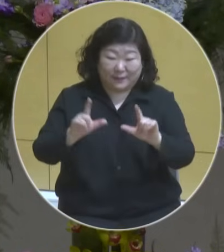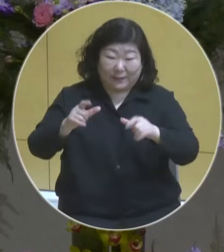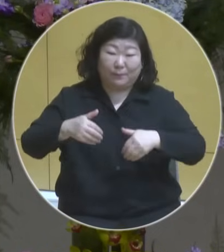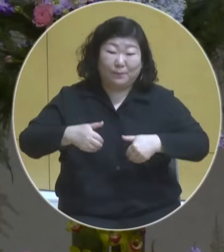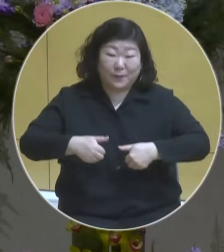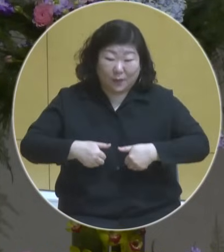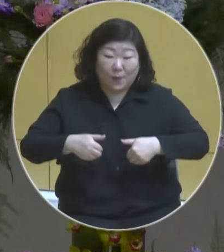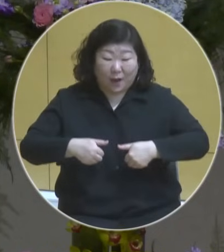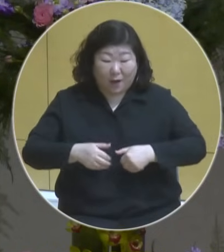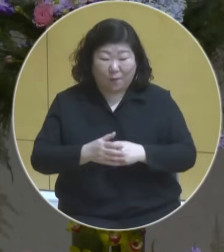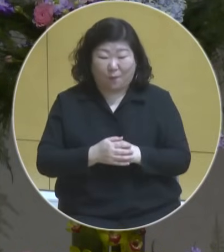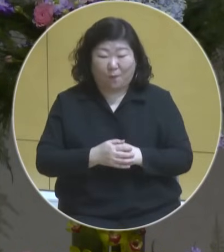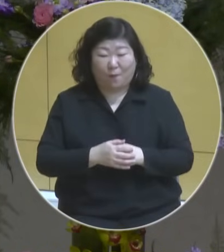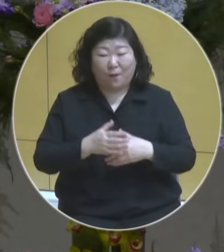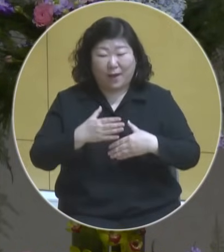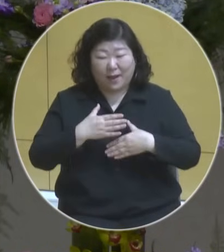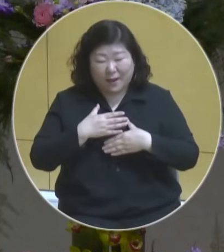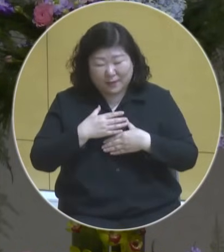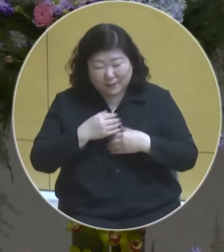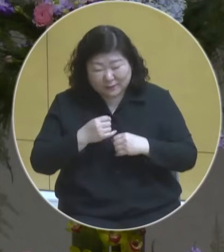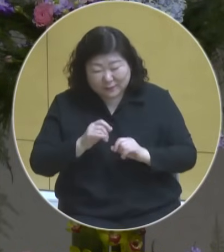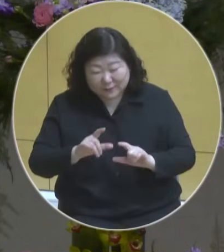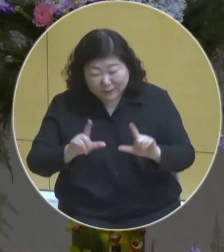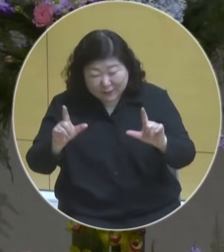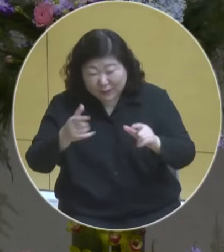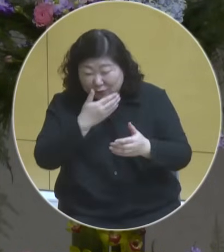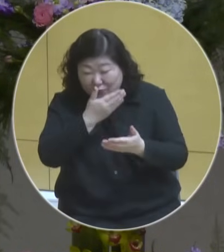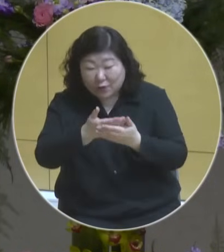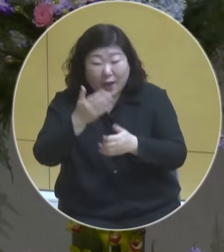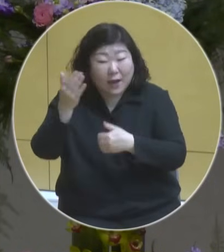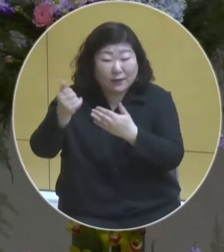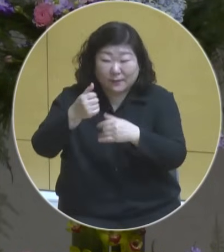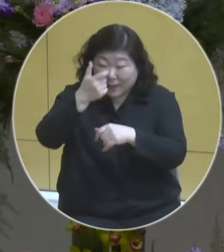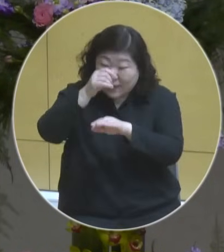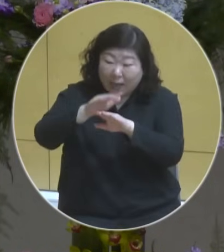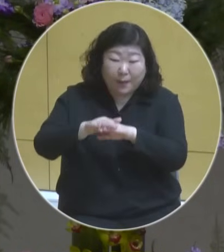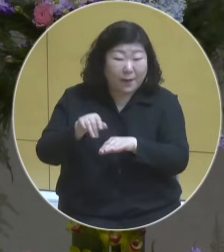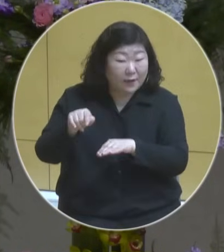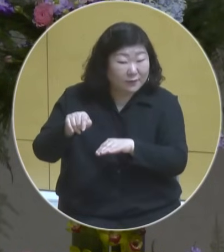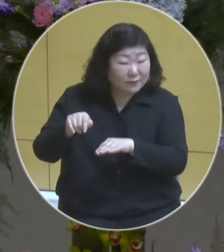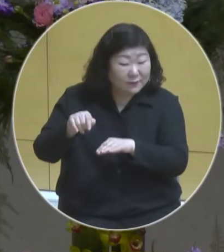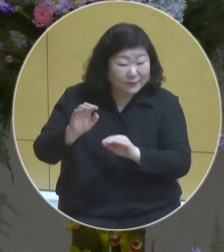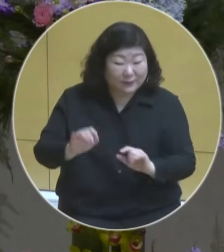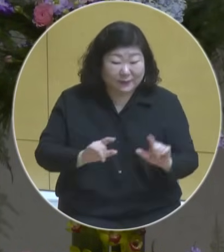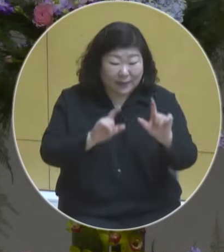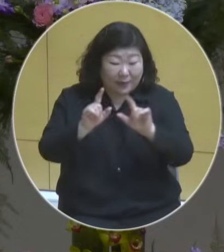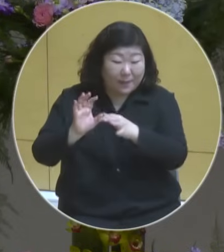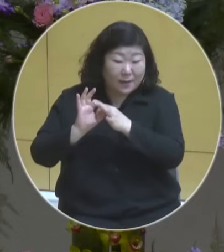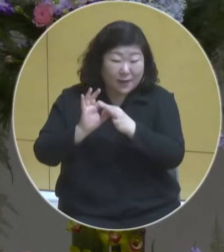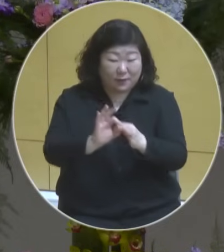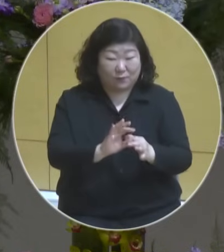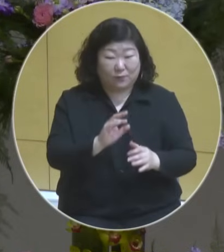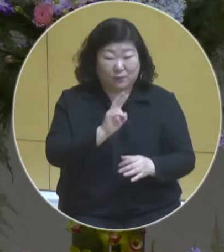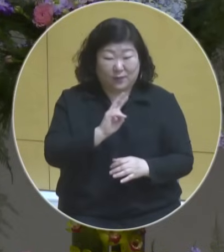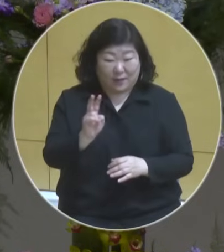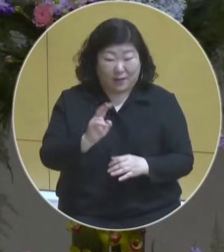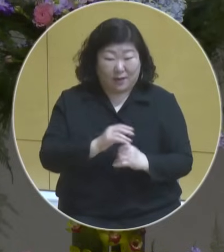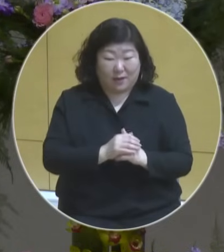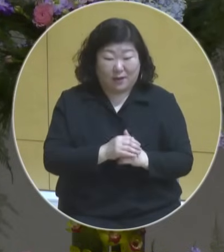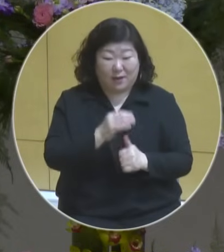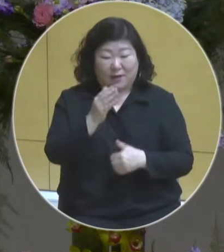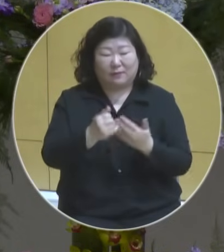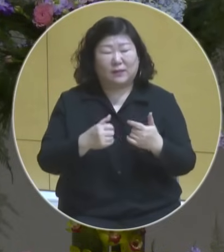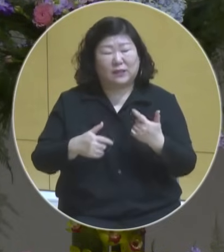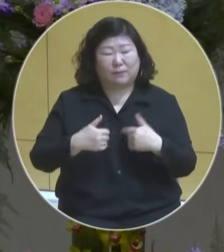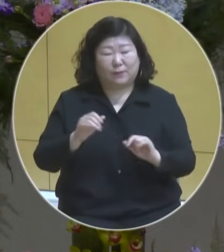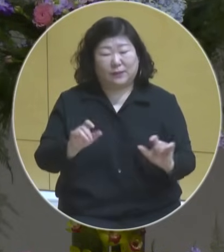필요하고 그리고 안식일의 중요한 하나님께 예배드림이 우리의 삶속에 있을 때에 우리는 하나님이 가장 기뻐하시는